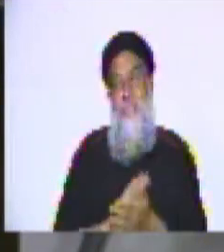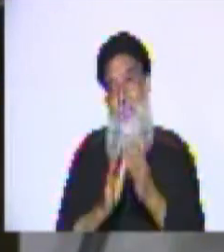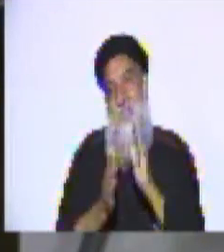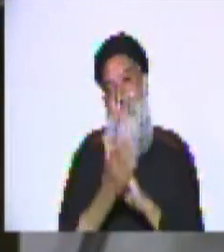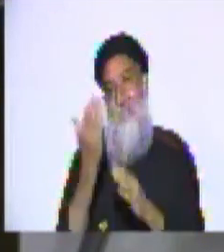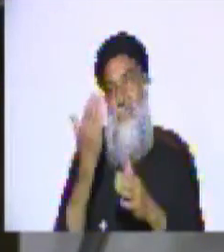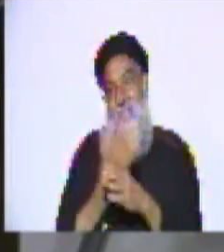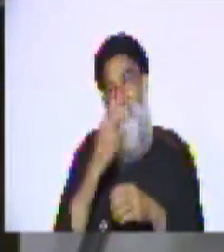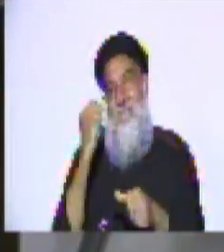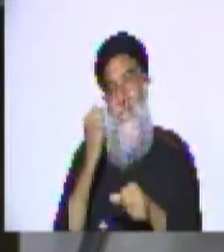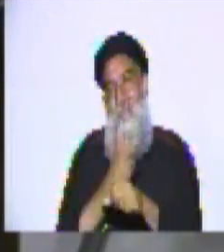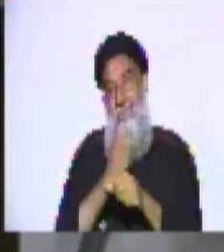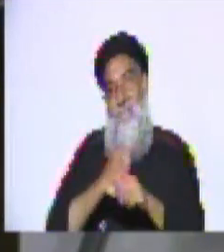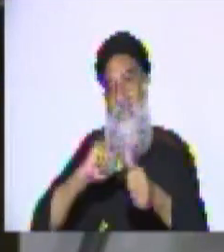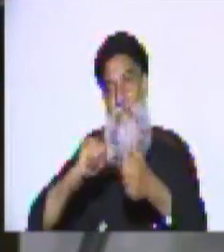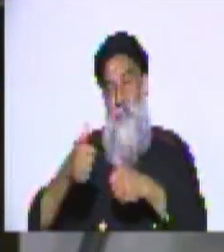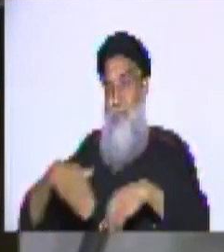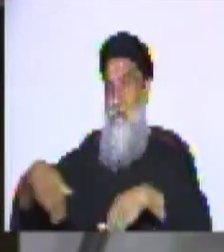الزنا،